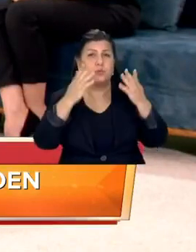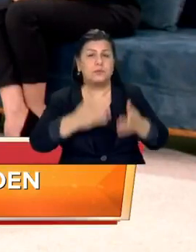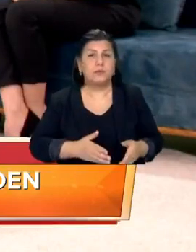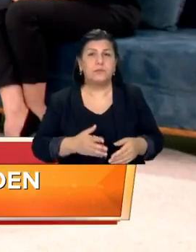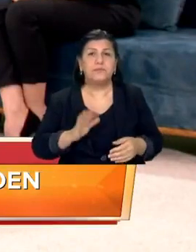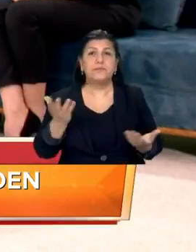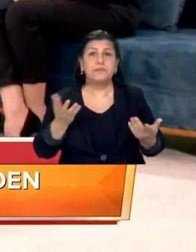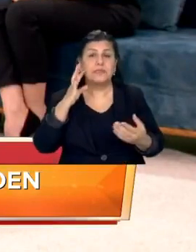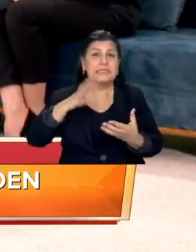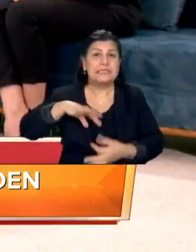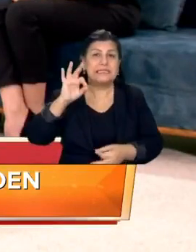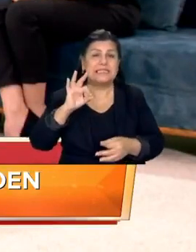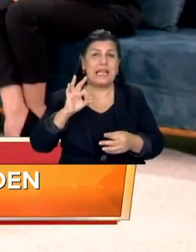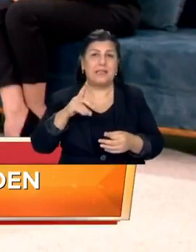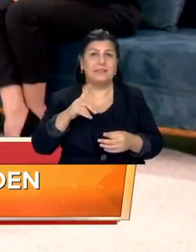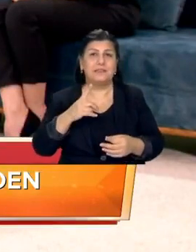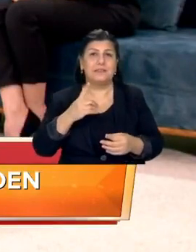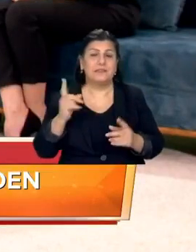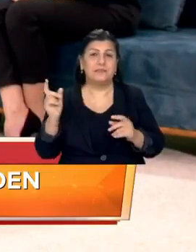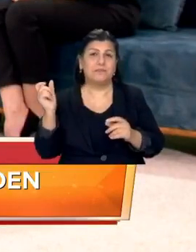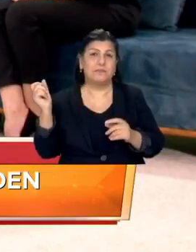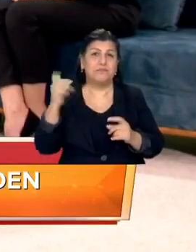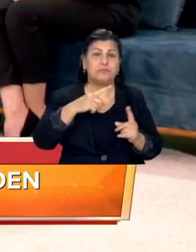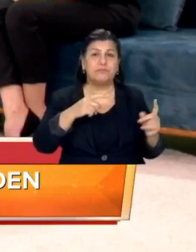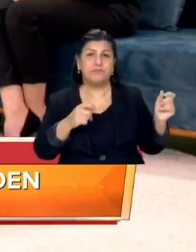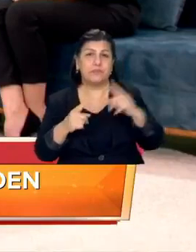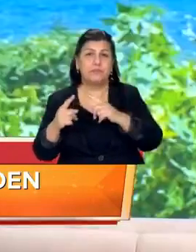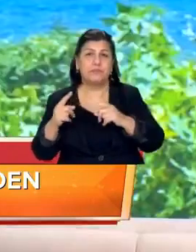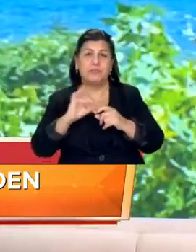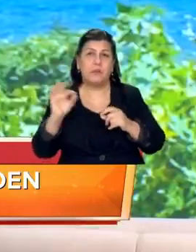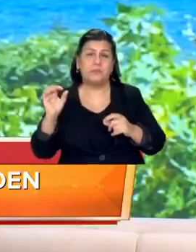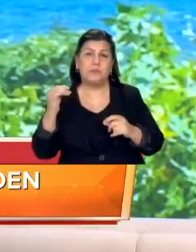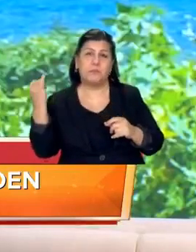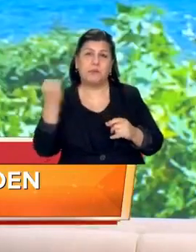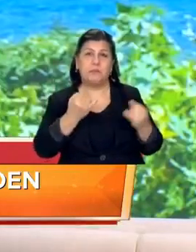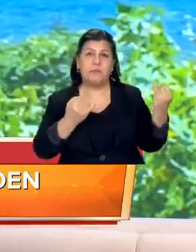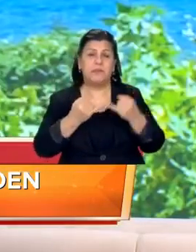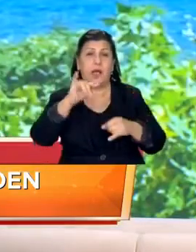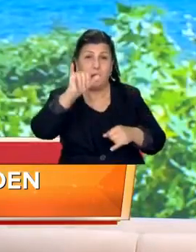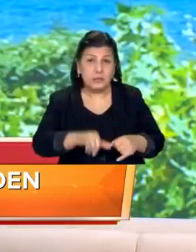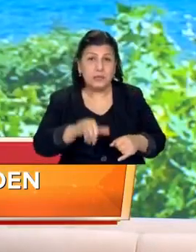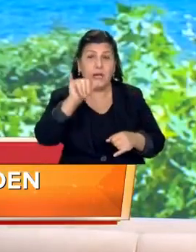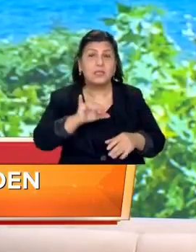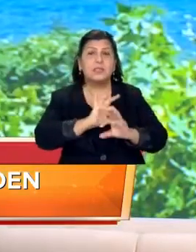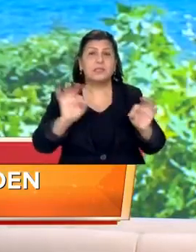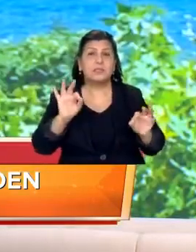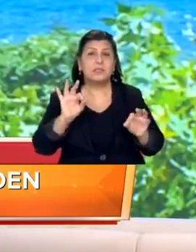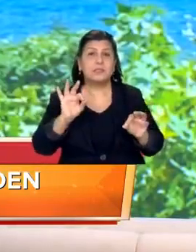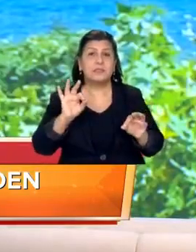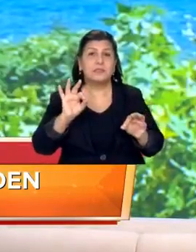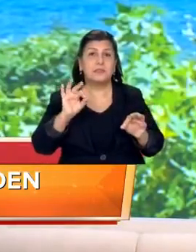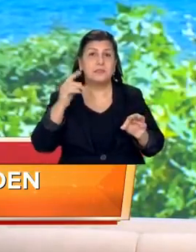insan nefsini savunur bize saldırdığında ona haklı haksız olduğuna karar ver bakmaksızın